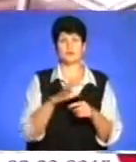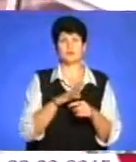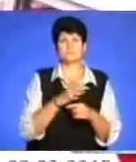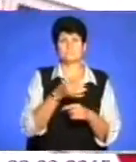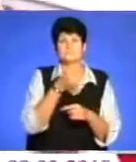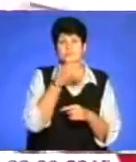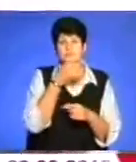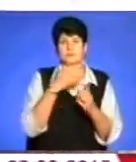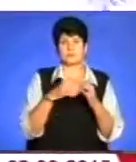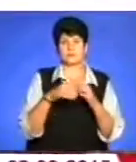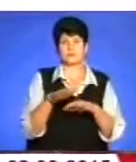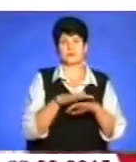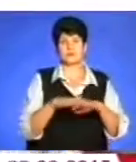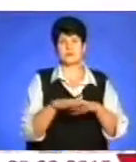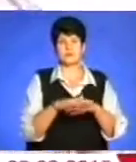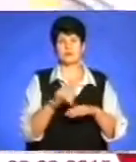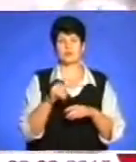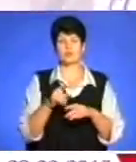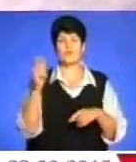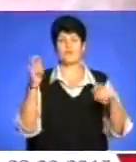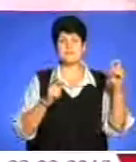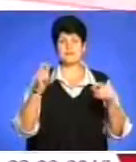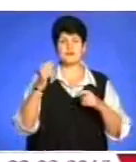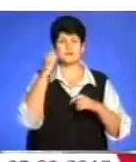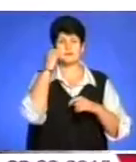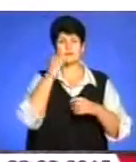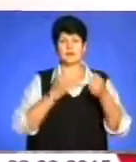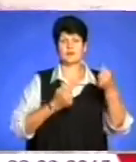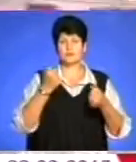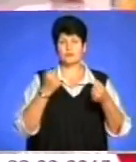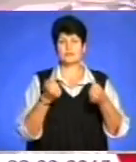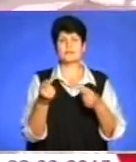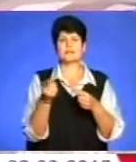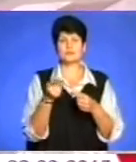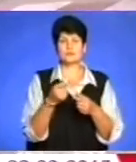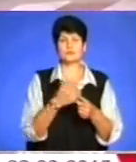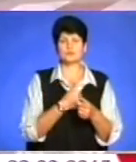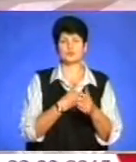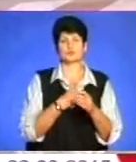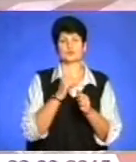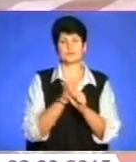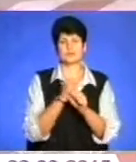улюбленими серед населення. Отож, фестиваль ретро-автомобілів на Тернопіллі планують зробити регулярним дійством.